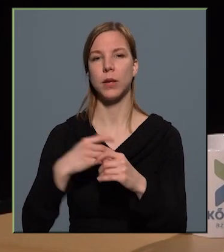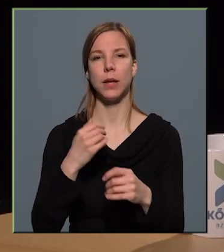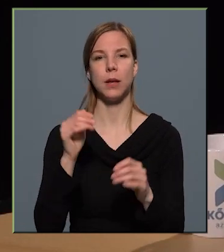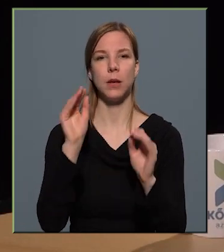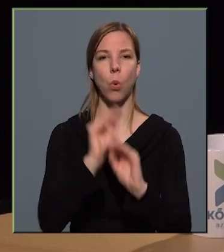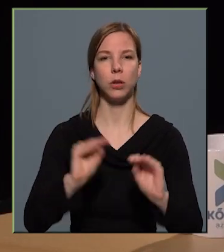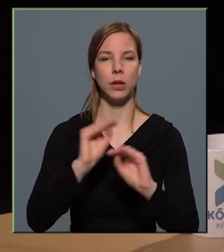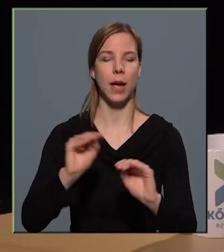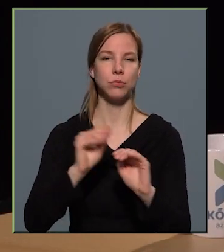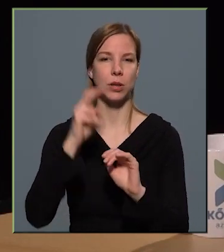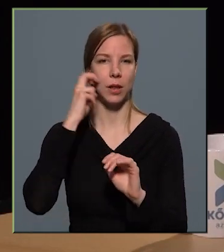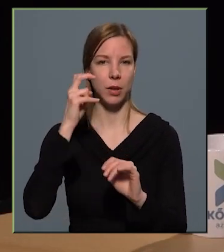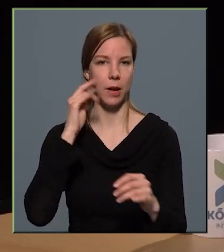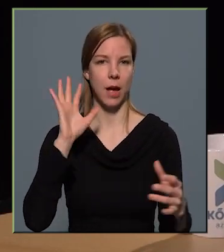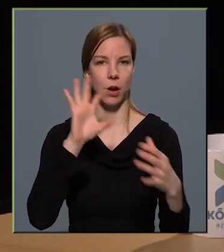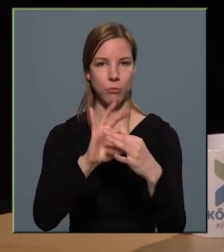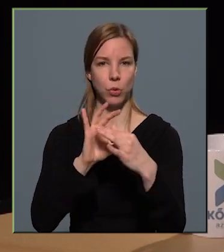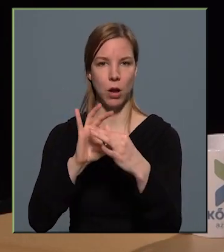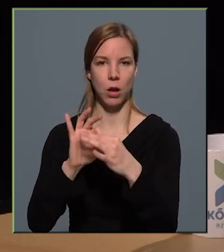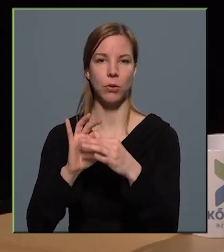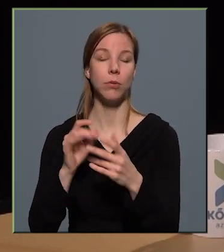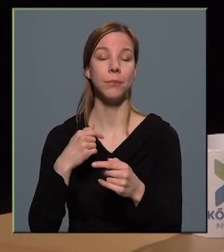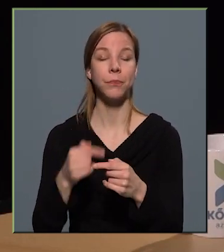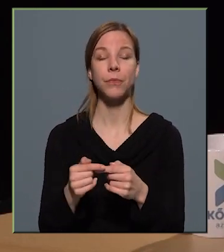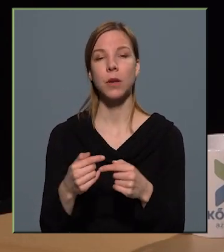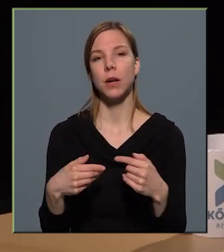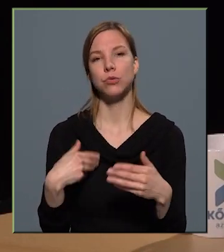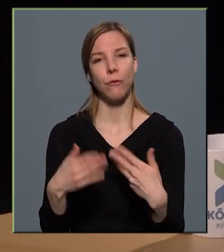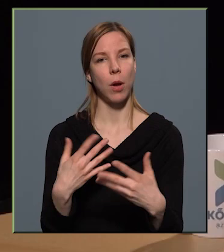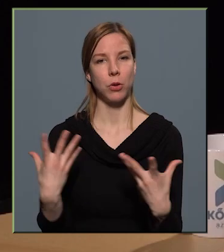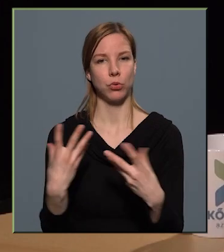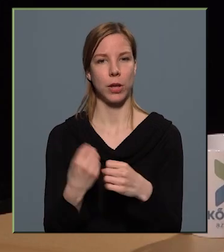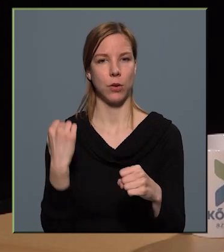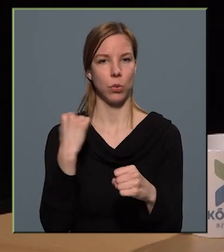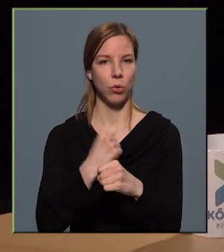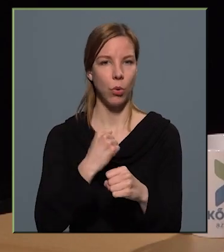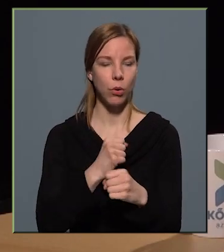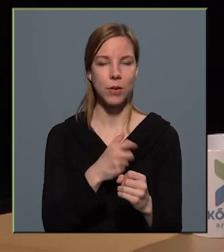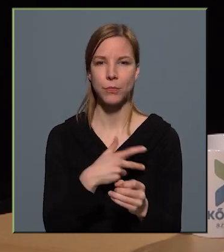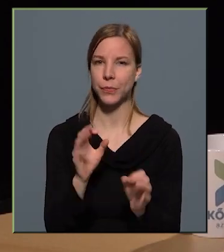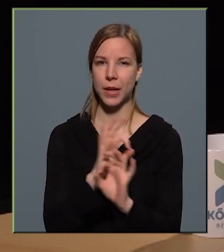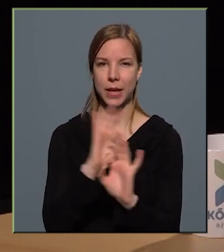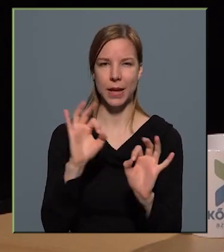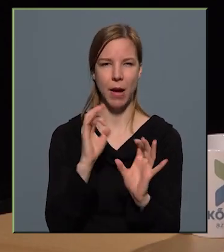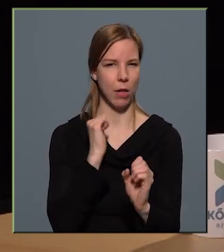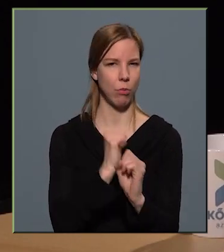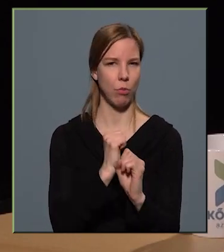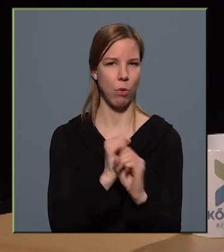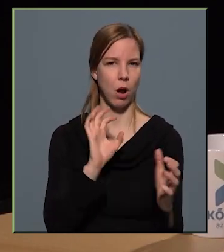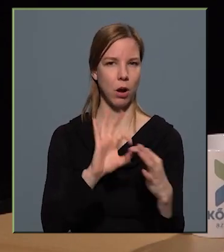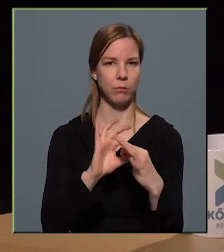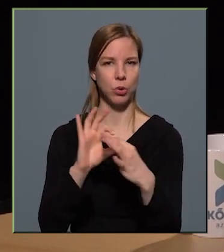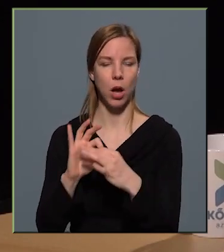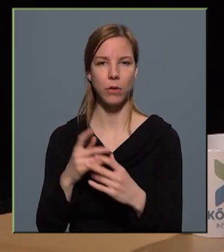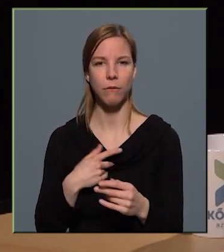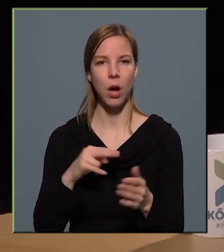gondolok kapcsolatot tartunk, és folyamatosan együtt dolgozunk, kiváló munkakapcsolatot ápolunk a